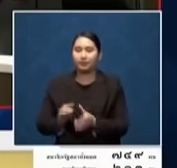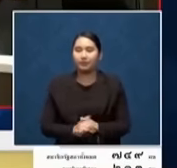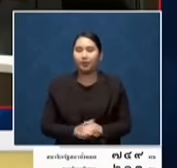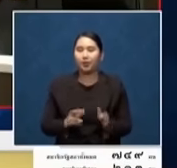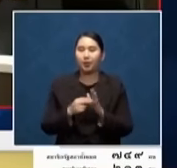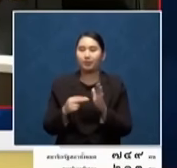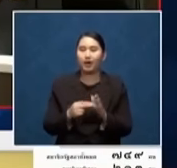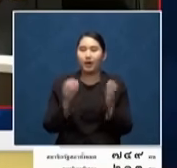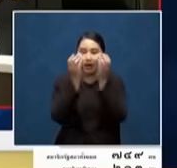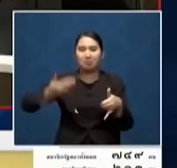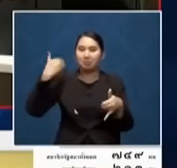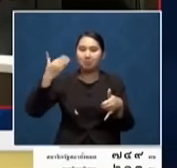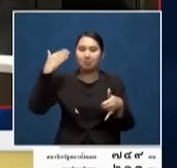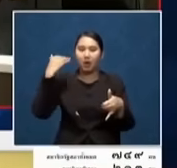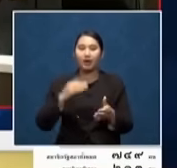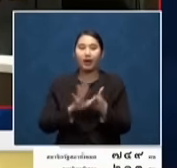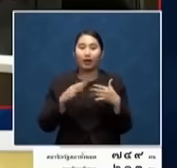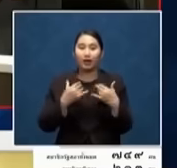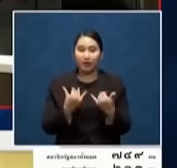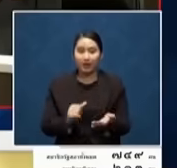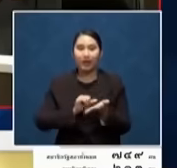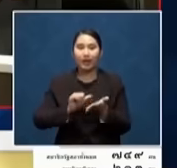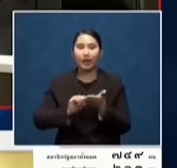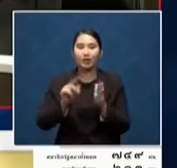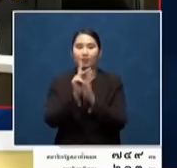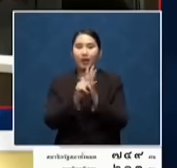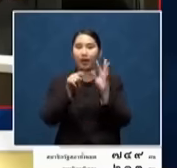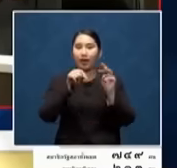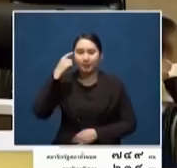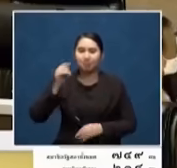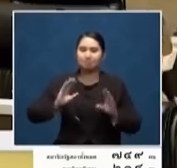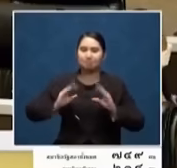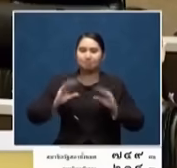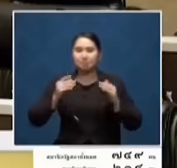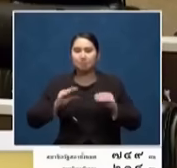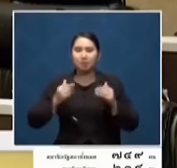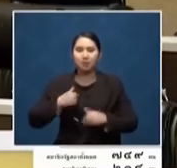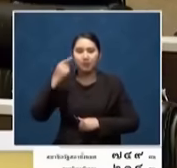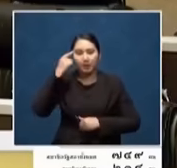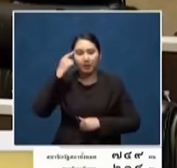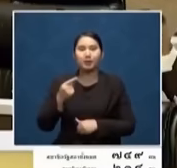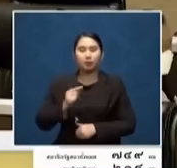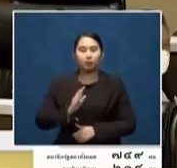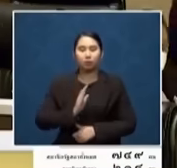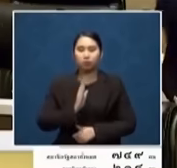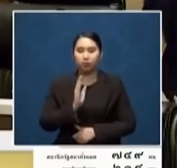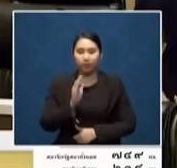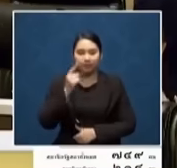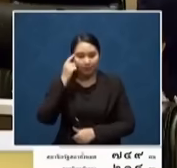มแต่ก็มีสว.13คนนะ ครับ โหวตให้คุณพิธาเป็นนายกนะ พูดแบบนั้นแสดงว่ามีสว.ไว้ทำไม